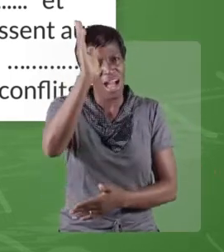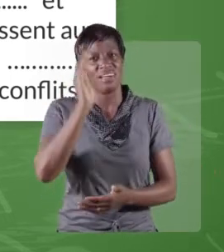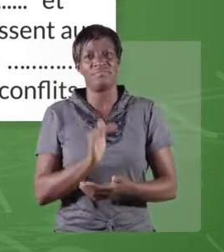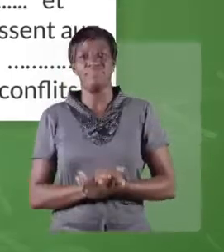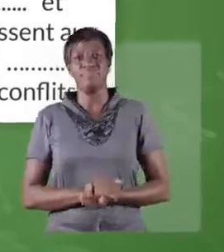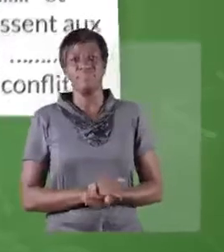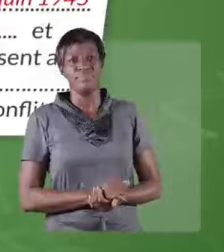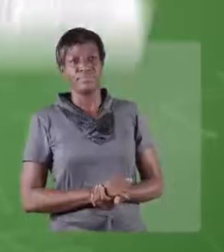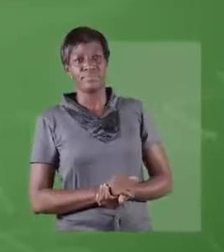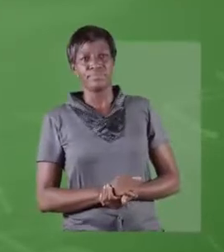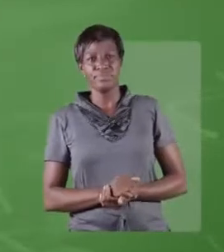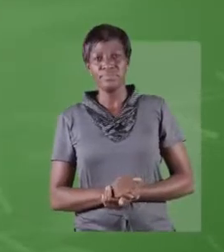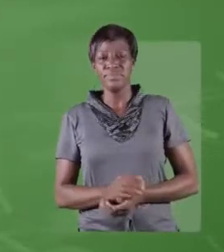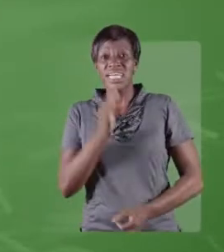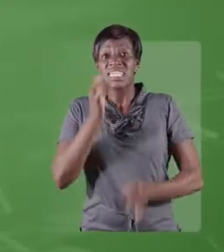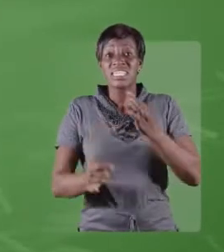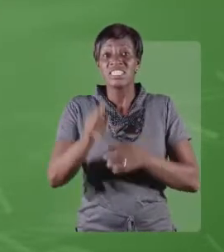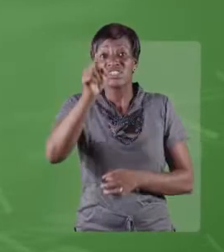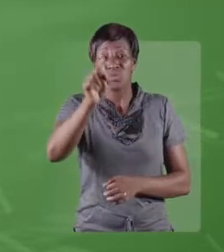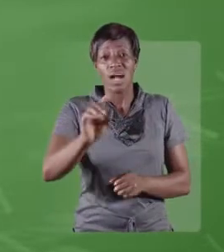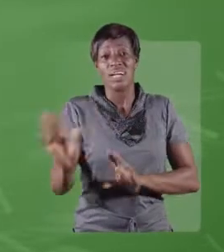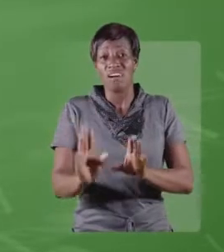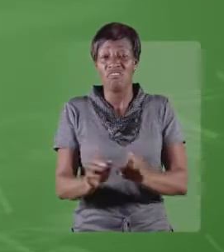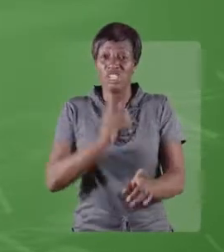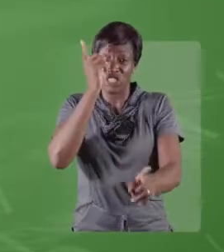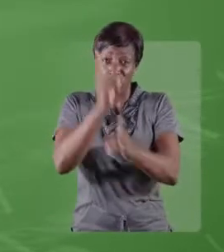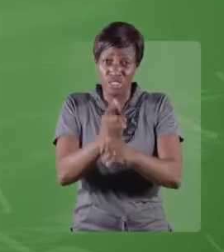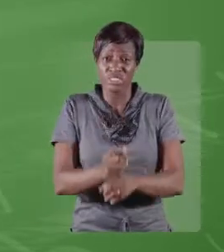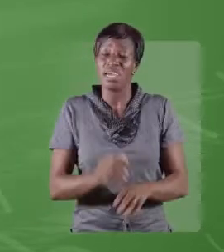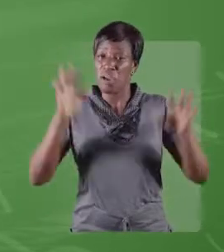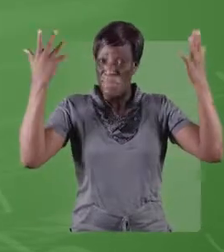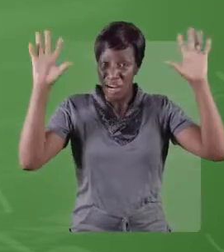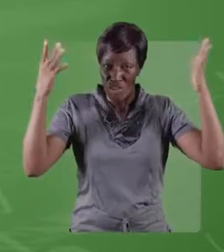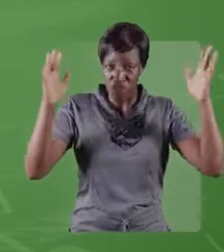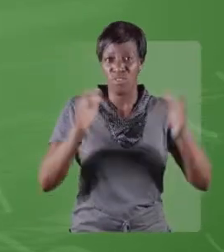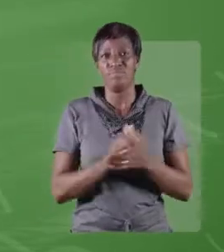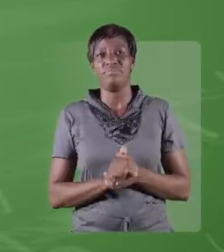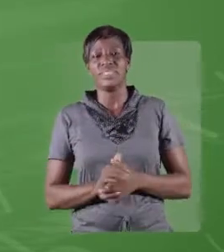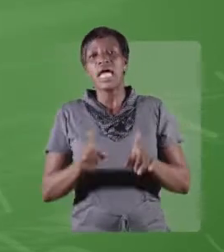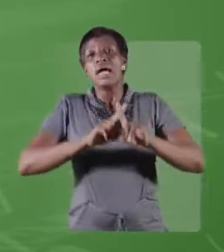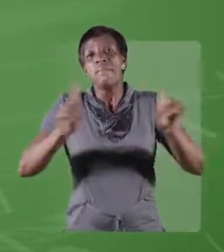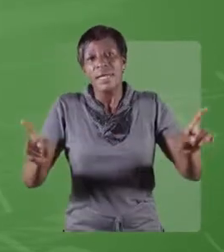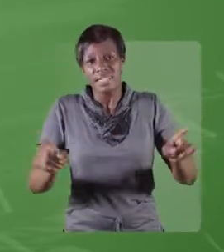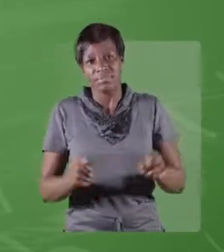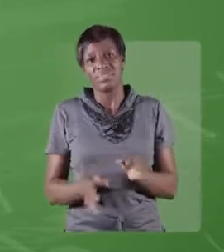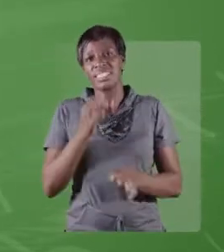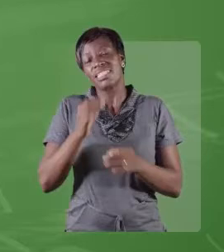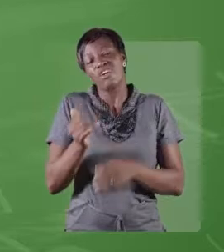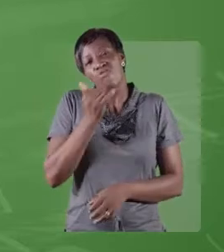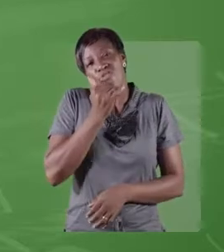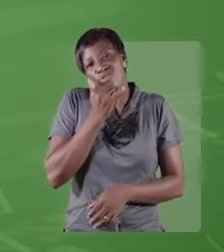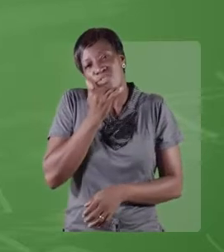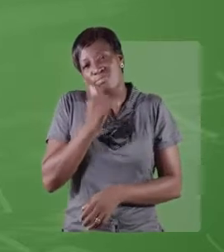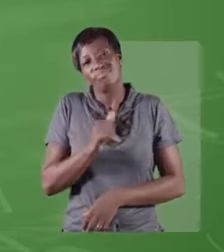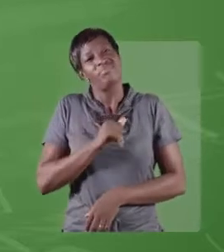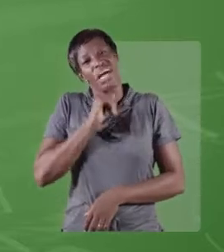Voilà. Si vous avez tout trouvé, alors bravo. Mais si vous avez fait quelques